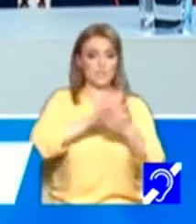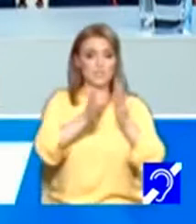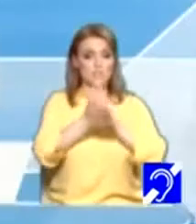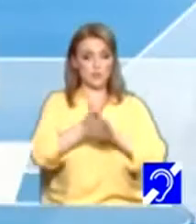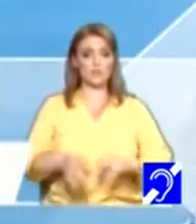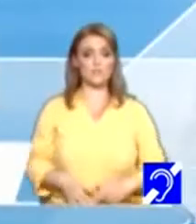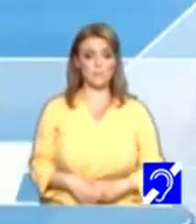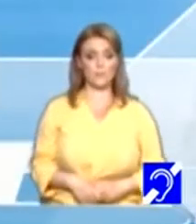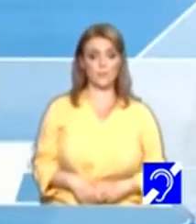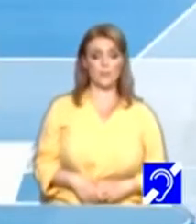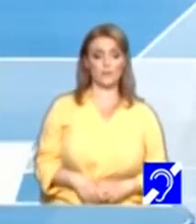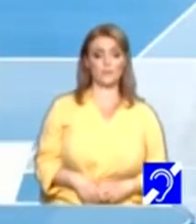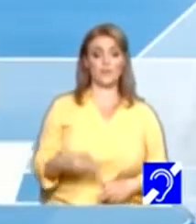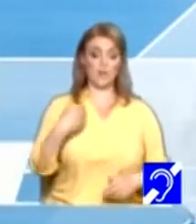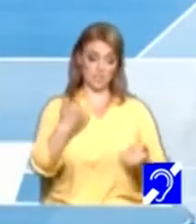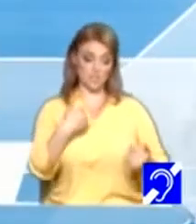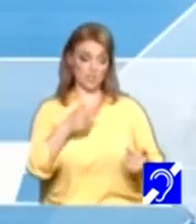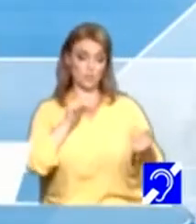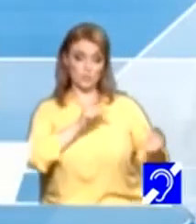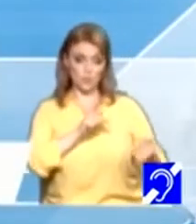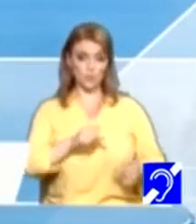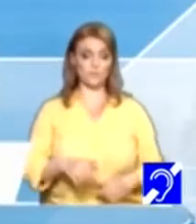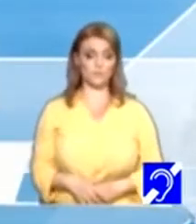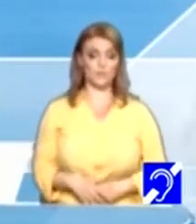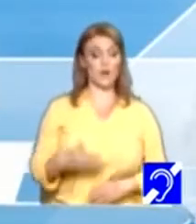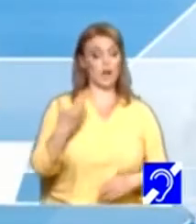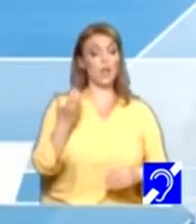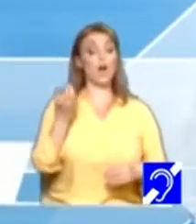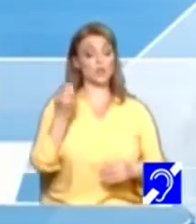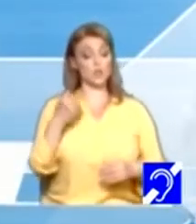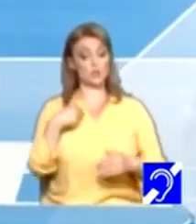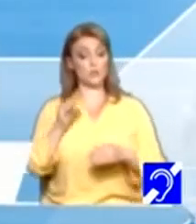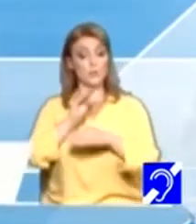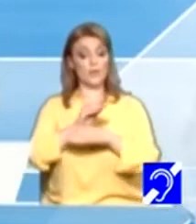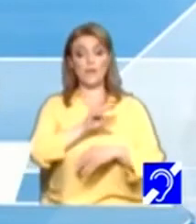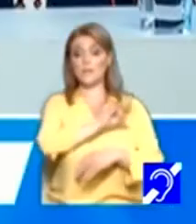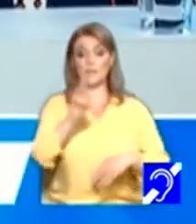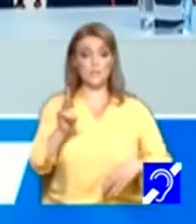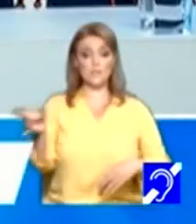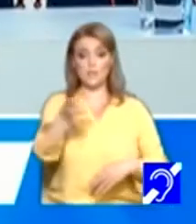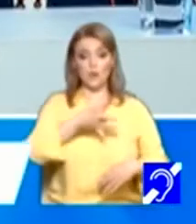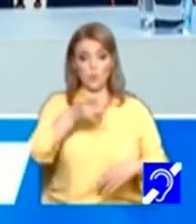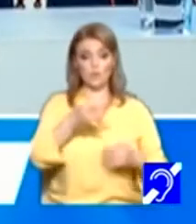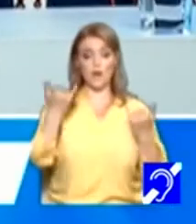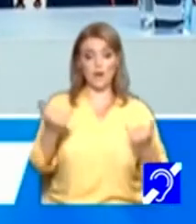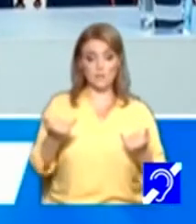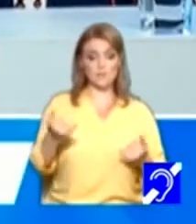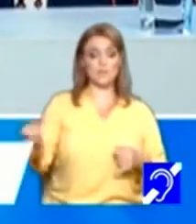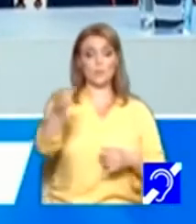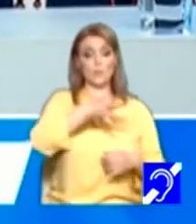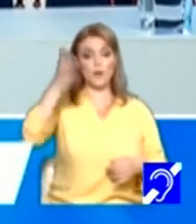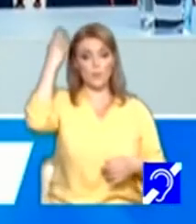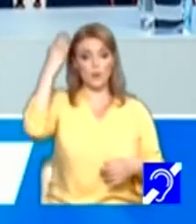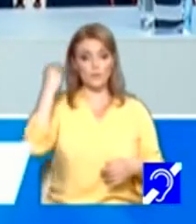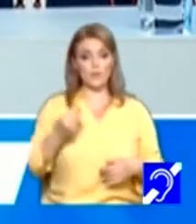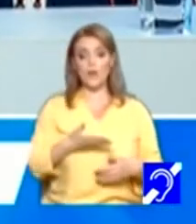Nici, aș vrea să vă rog nici, eu vreau să folosiți timpul să da, vreau să precizez, niciun raion, da, niciun raion astăzi din Republica